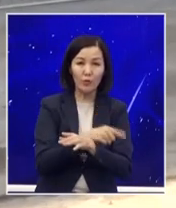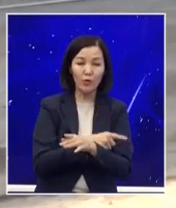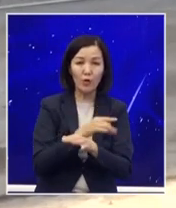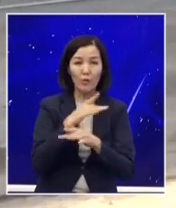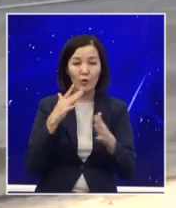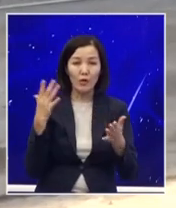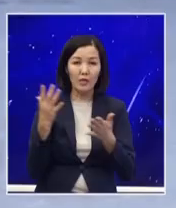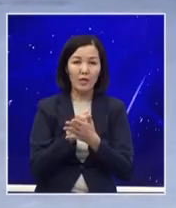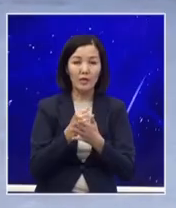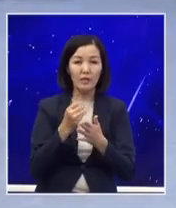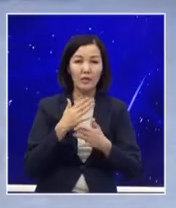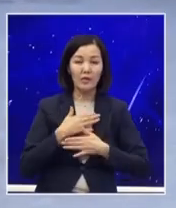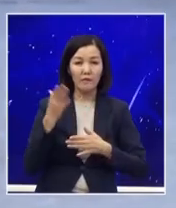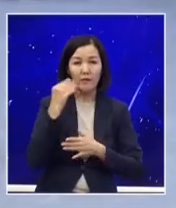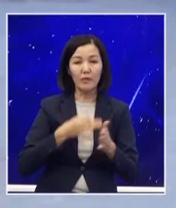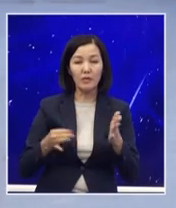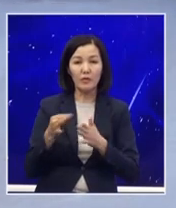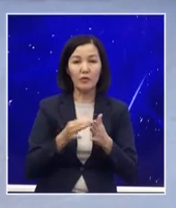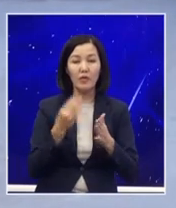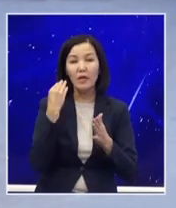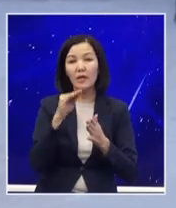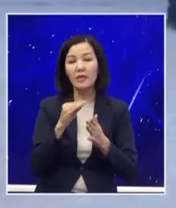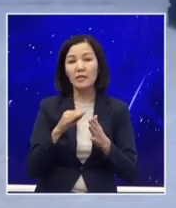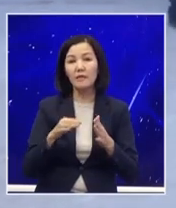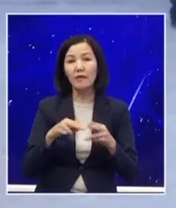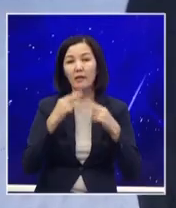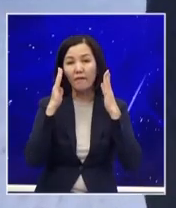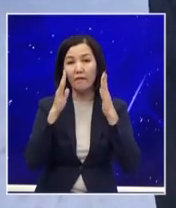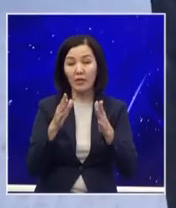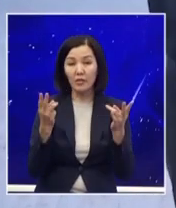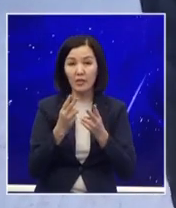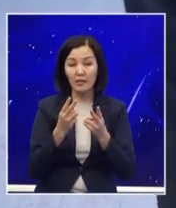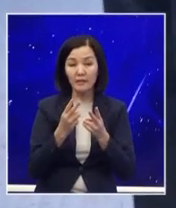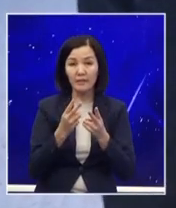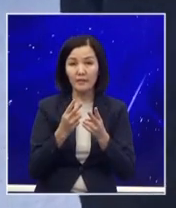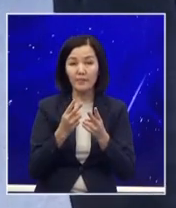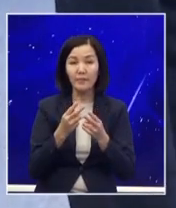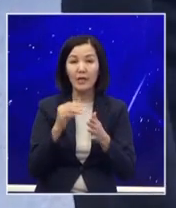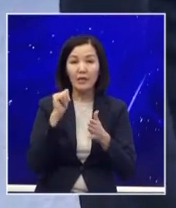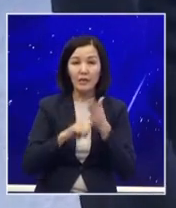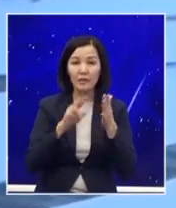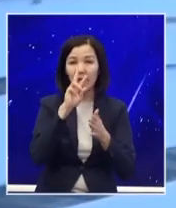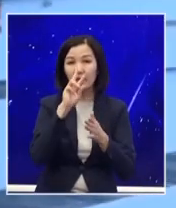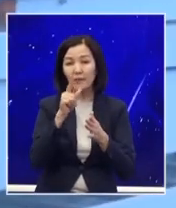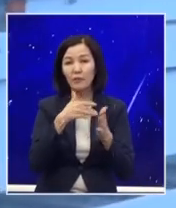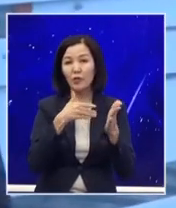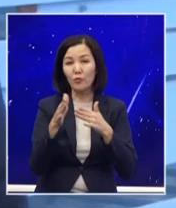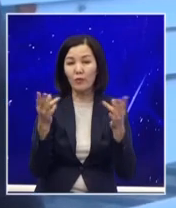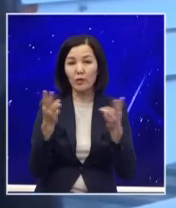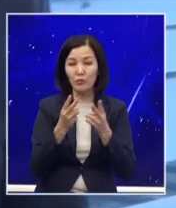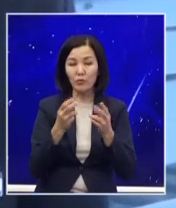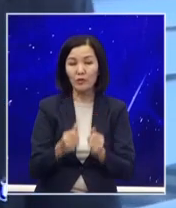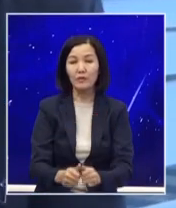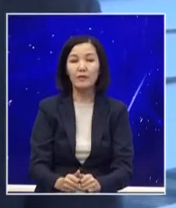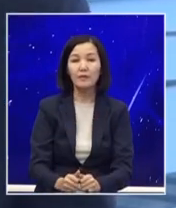нашему региону. Качество в приоритете. Батыржан Байжуманов обратил внимание на недоработки и сделал ряд замечаний по их